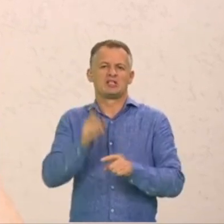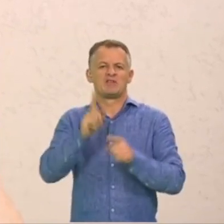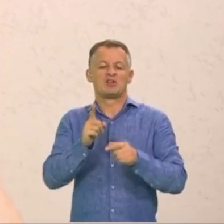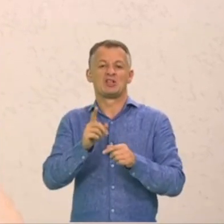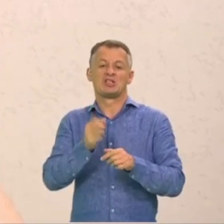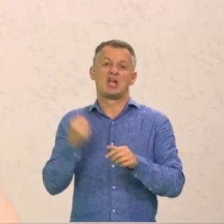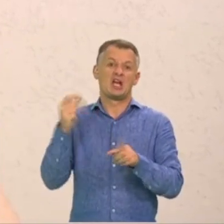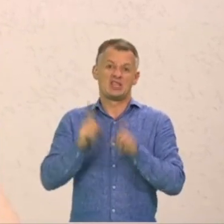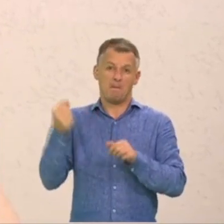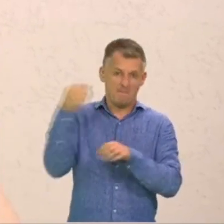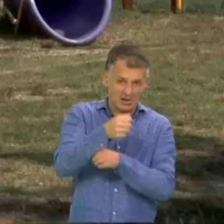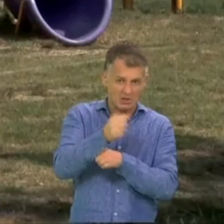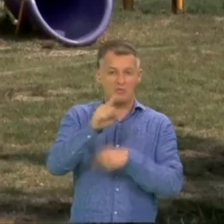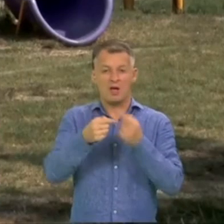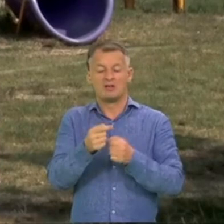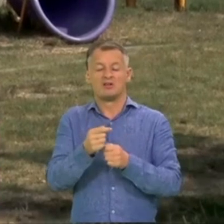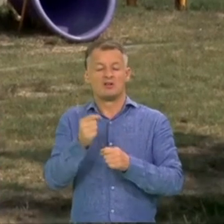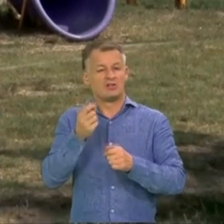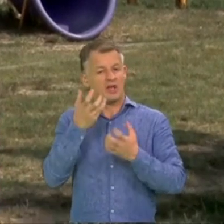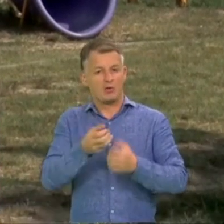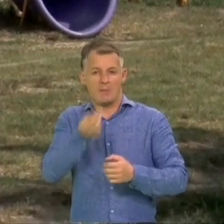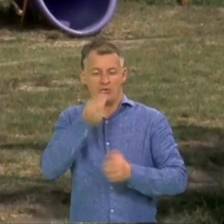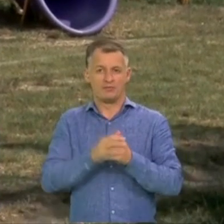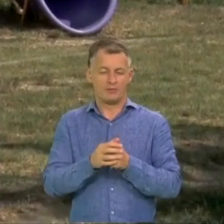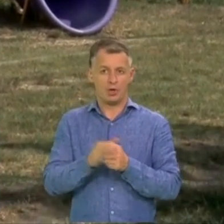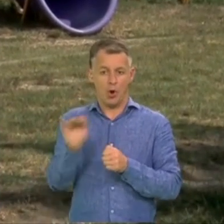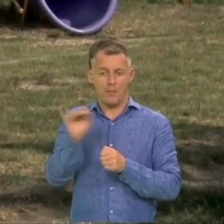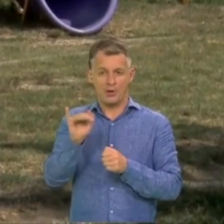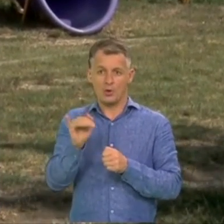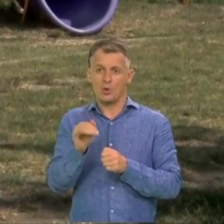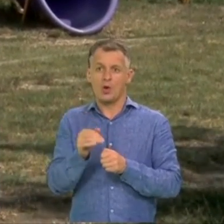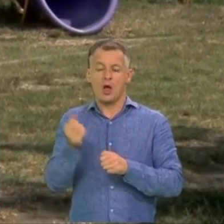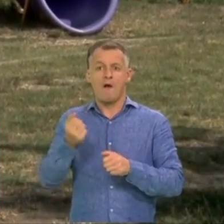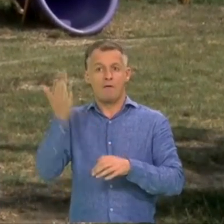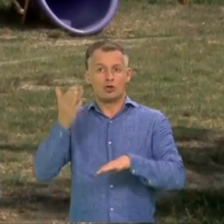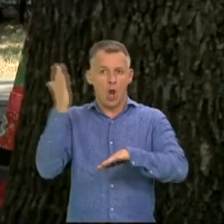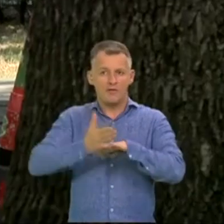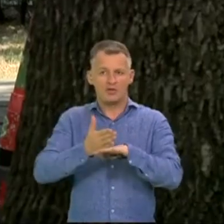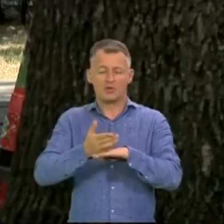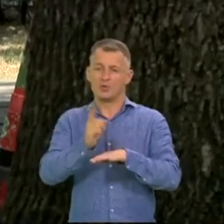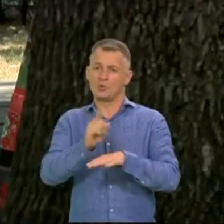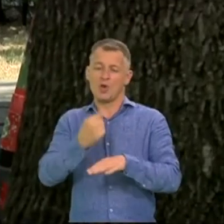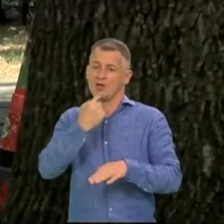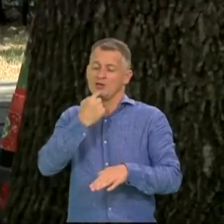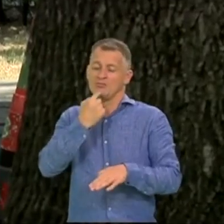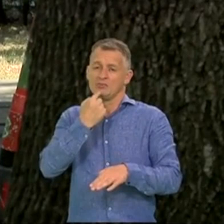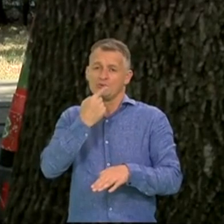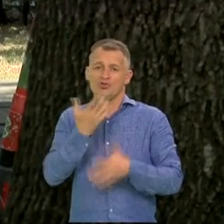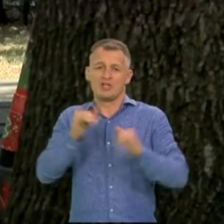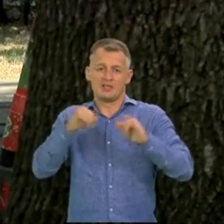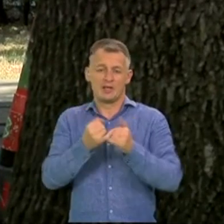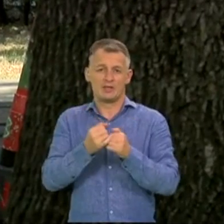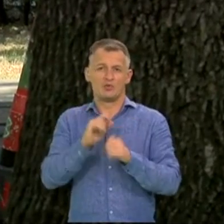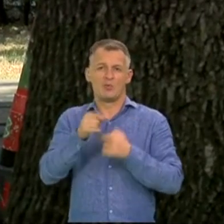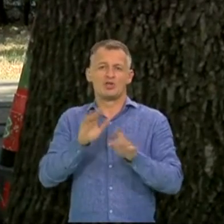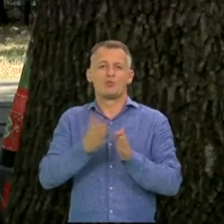ce îl strângea de gât. Inițial, copilul agresat nu și-a anunțat părinții de cele întâmplate, dar apoi s-a făcut rău și avea și dureri de gât. Părinții